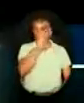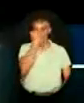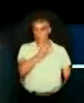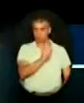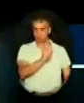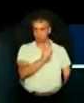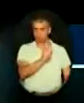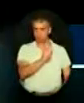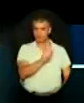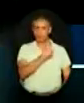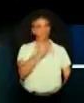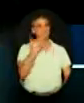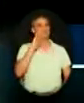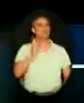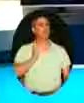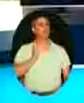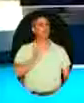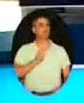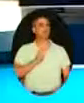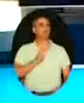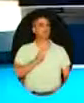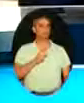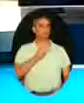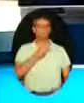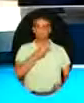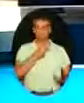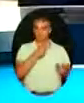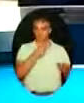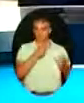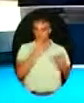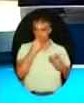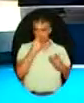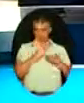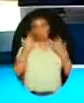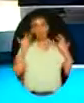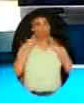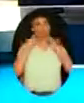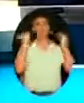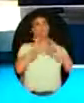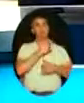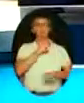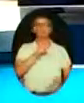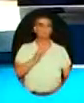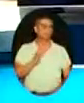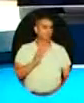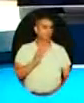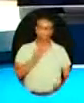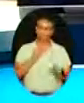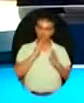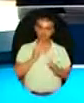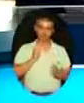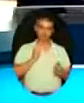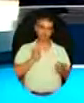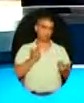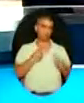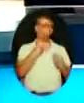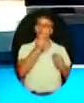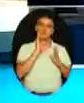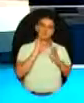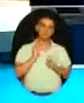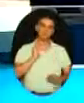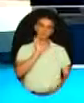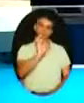קריאה אישית. עכשיו זה קריאה אישית. לא זאת היסטוריות שקויות. אתה מנסה ליצור ביקור. שמעון, זה קריאה אישית עכשיו, לא ביקור. והביא את השלום עם ירדן. תן לו את